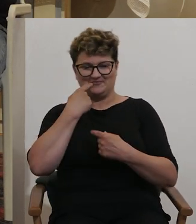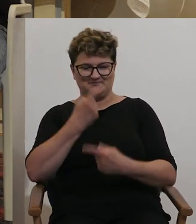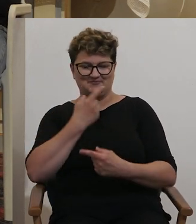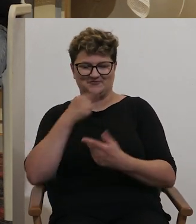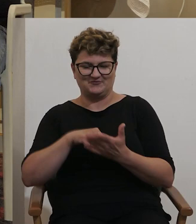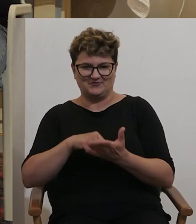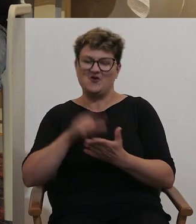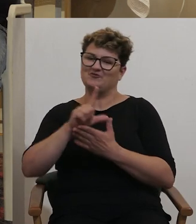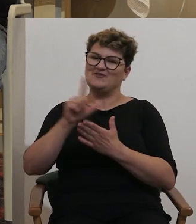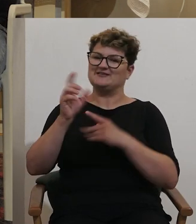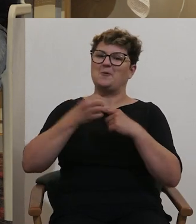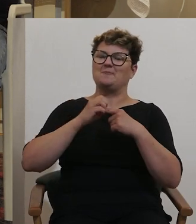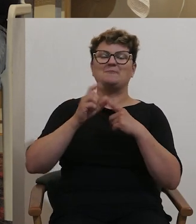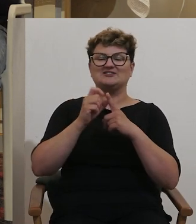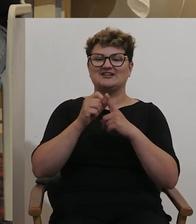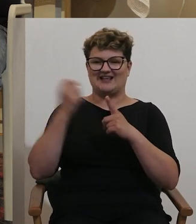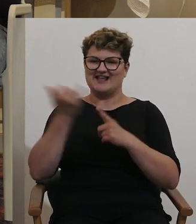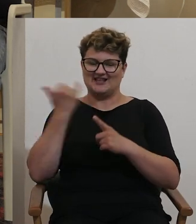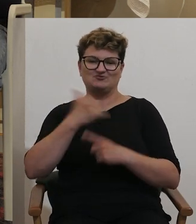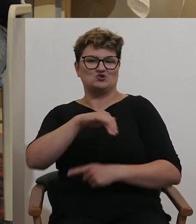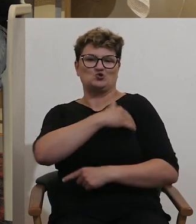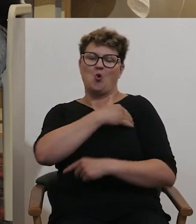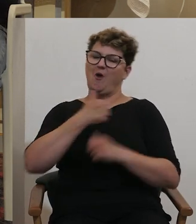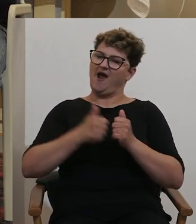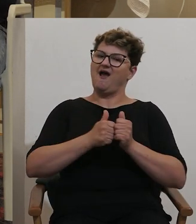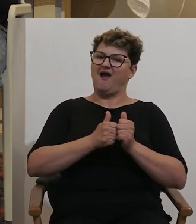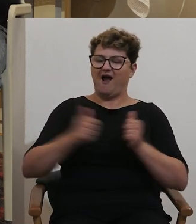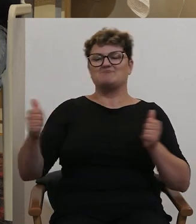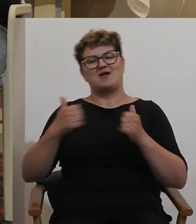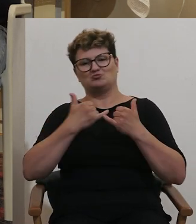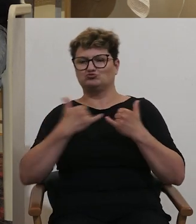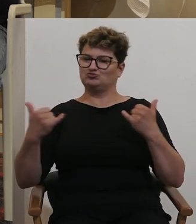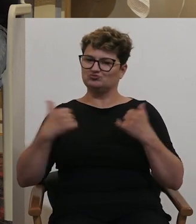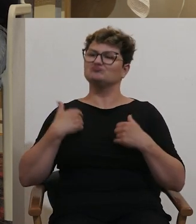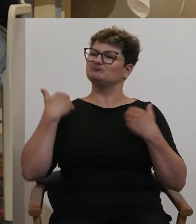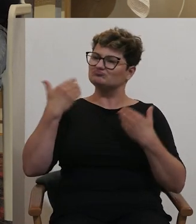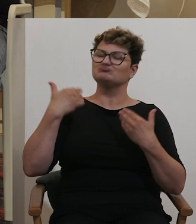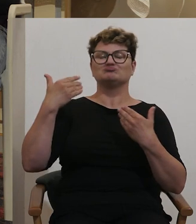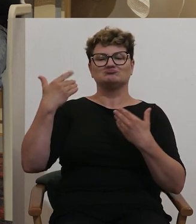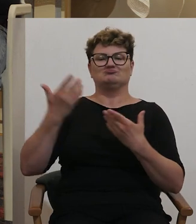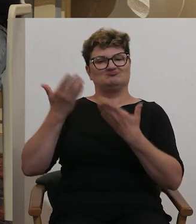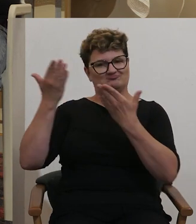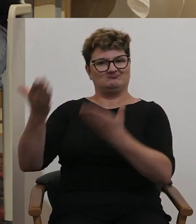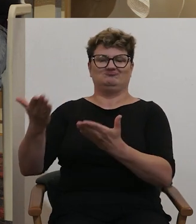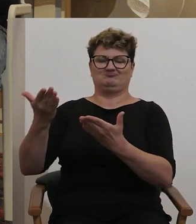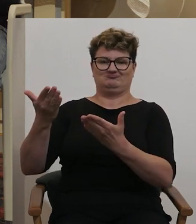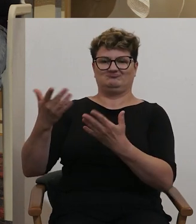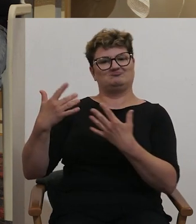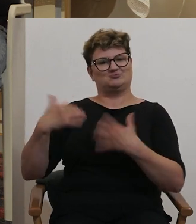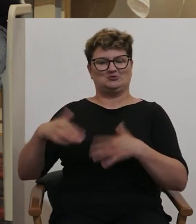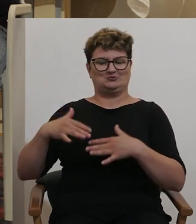października stawaliśmy w szkole na różnych apelach i żeśmy